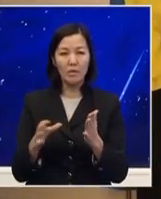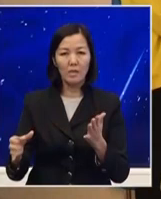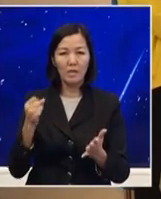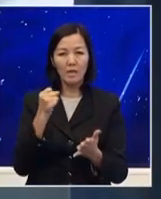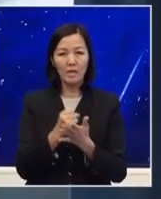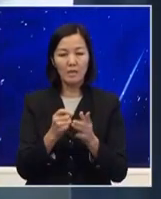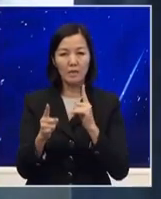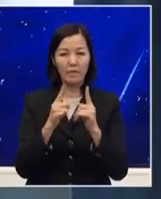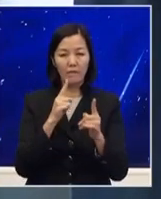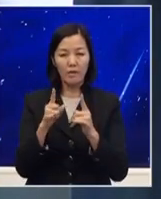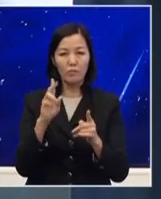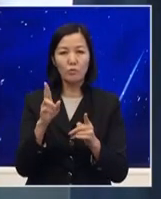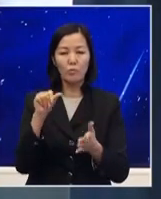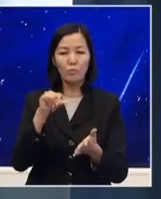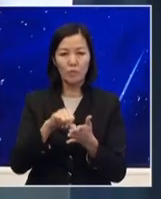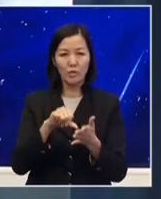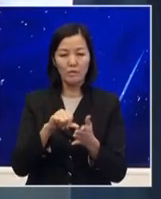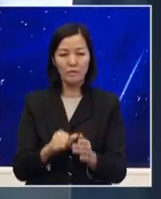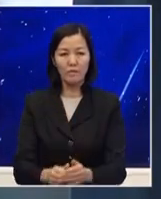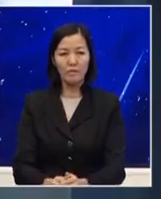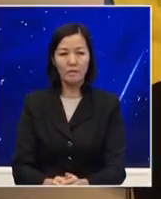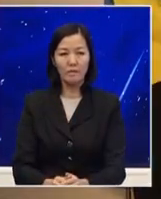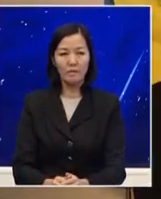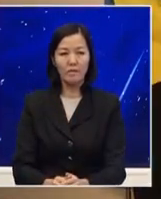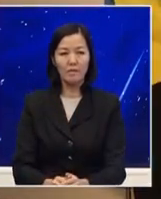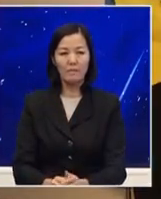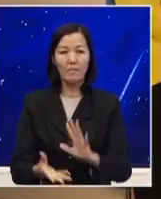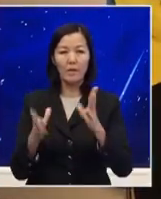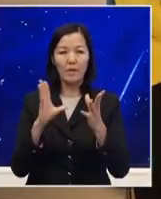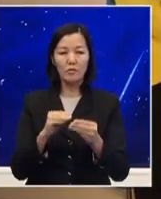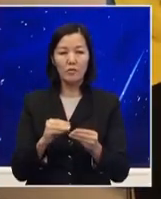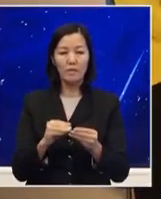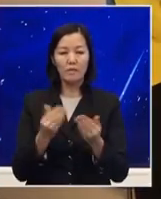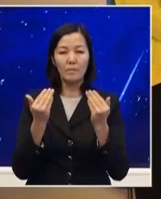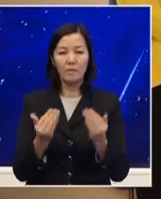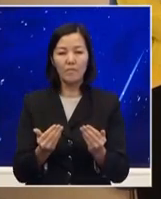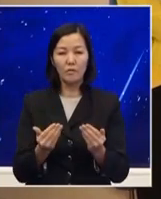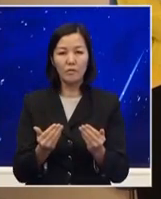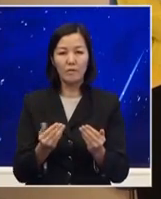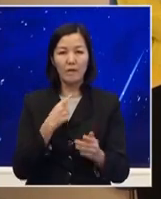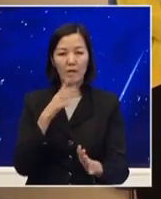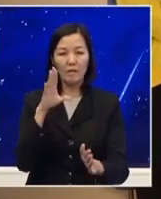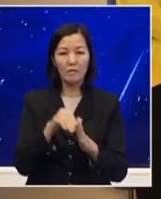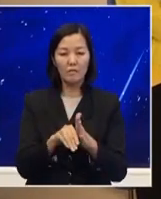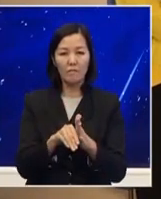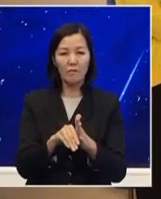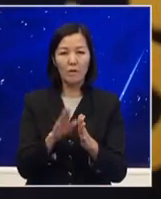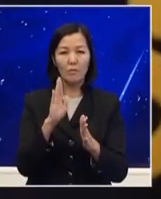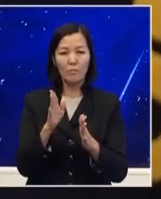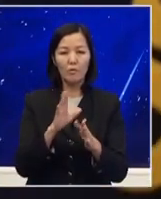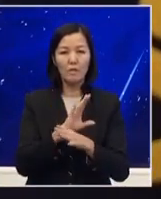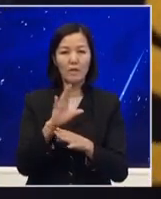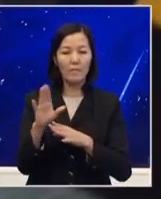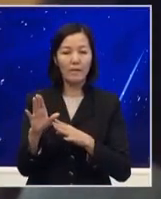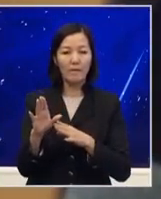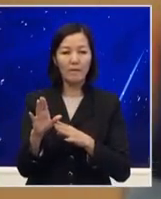на областную конференцию. По результатам сегодняшних голосов будет направлены,